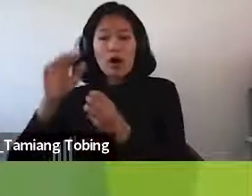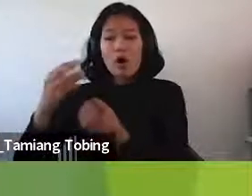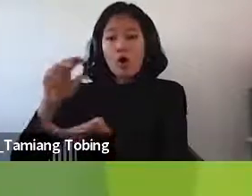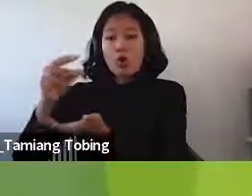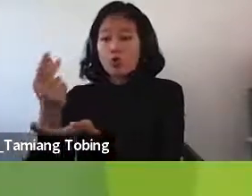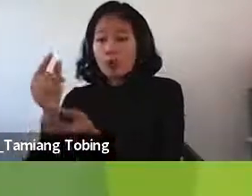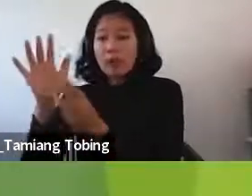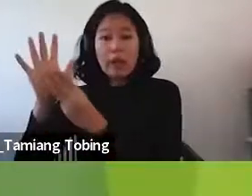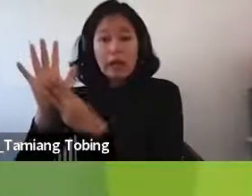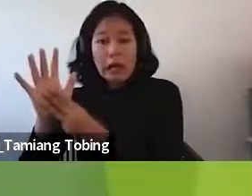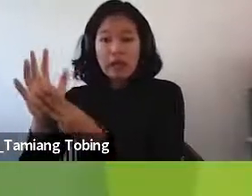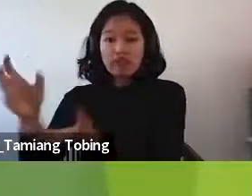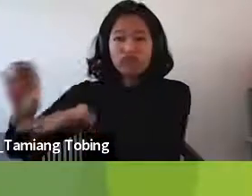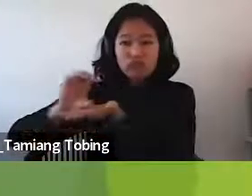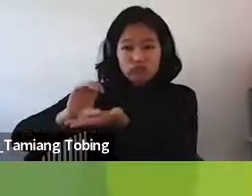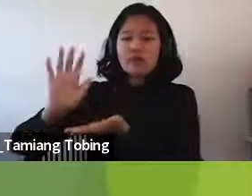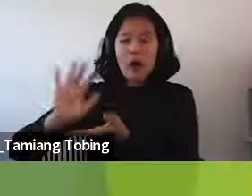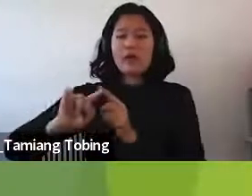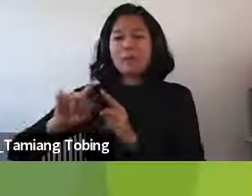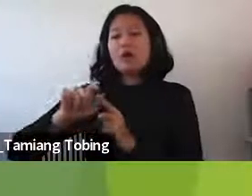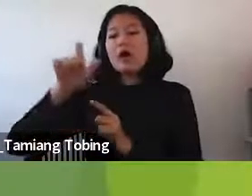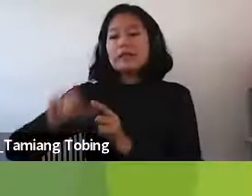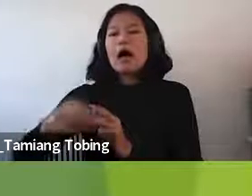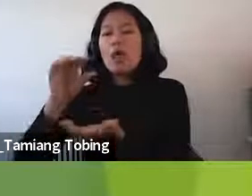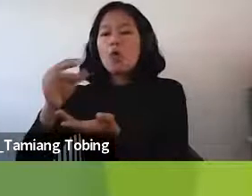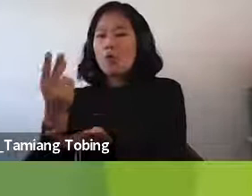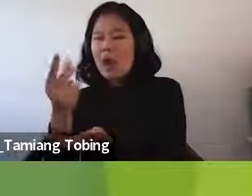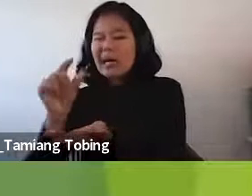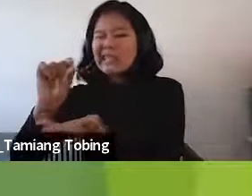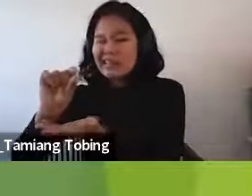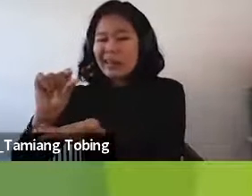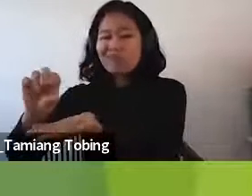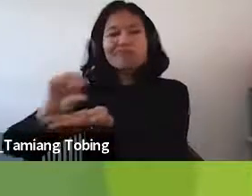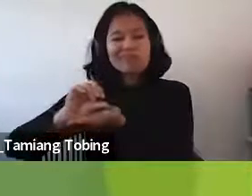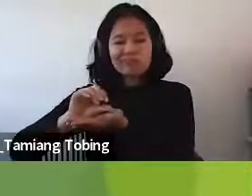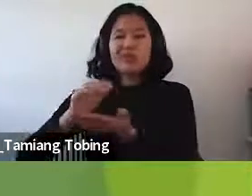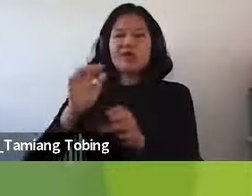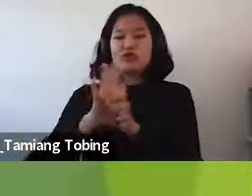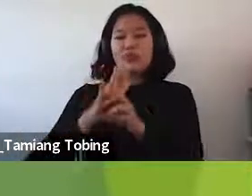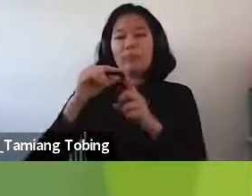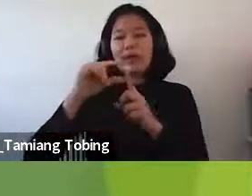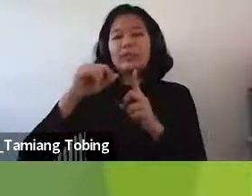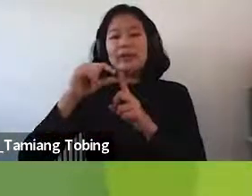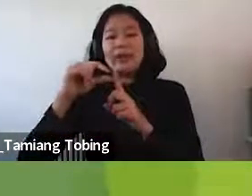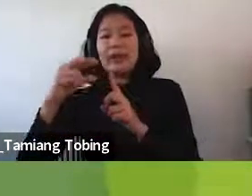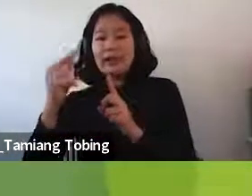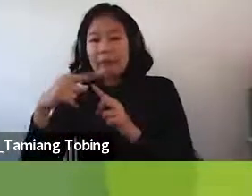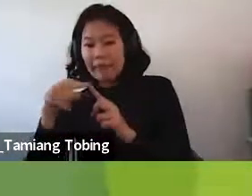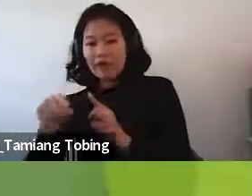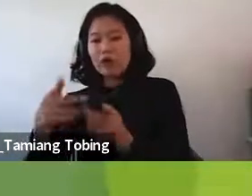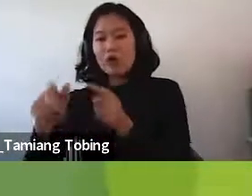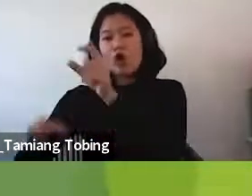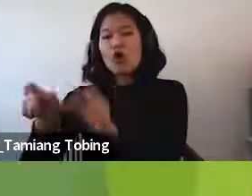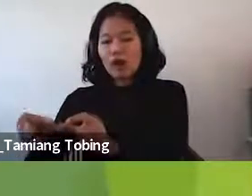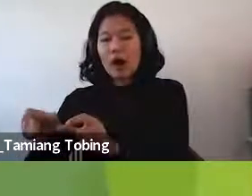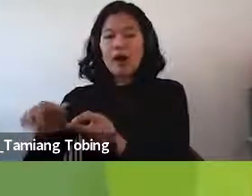yang kecil-kecil pun harus diperhatikan. Misalnya yang katakanlah PIRT yang mengerjakan 3-4 orang, UMKM